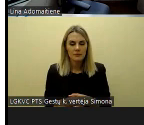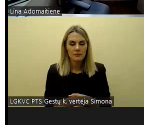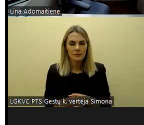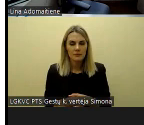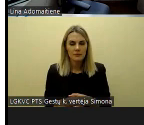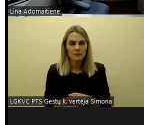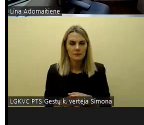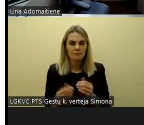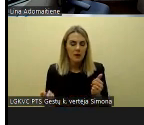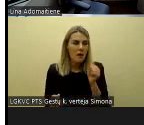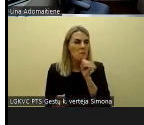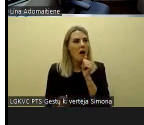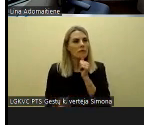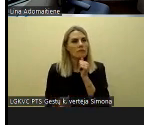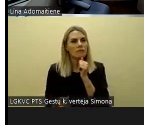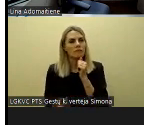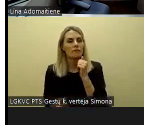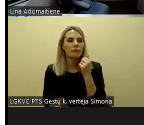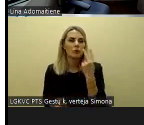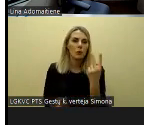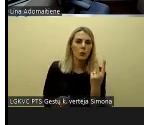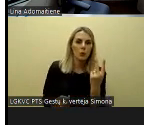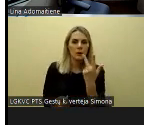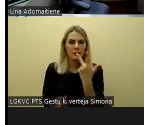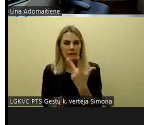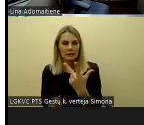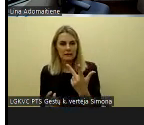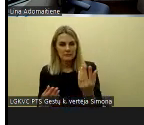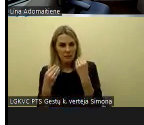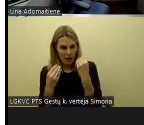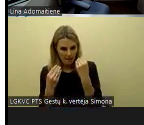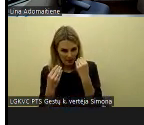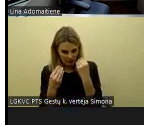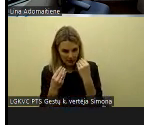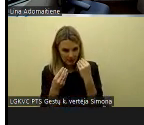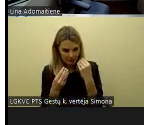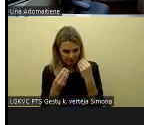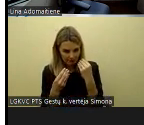paimti 2-3 dalykus ir tada pamatyti,